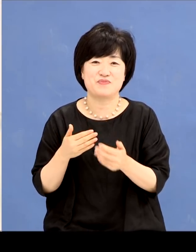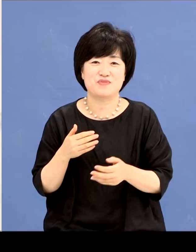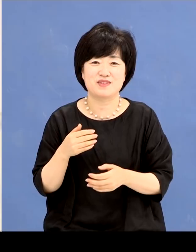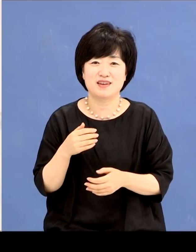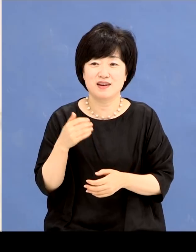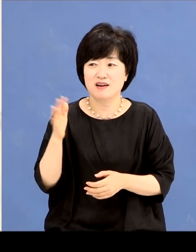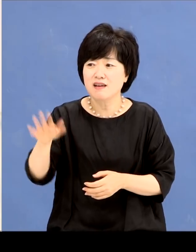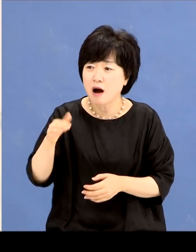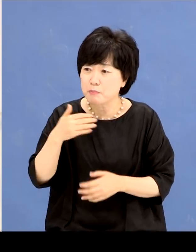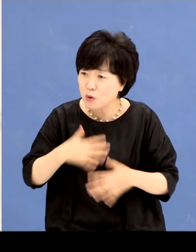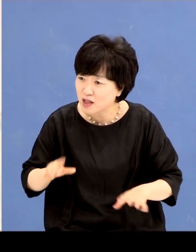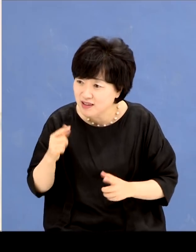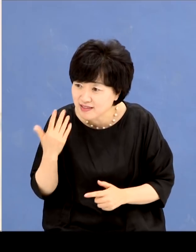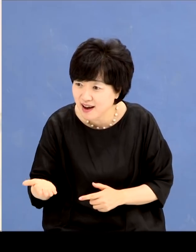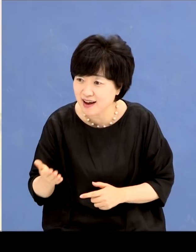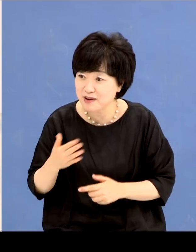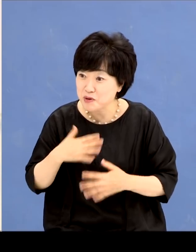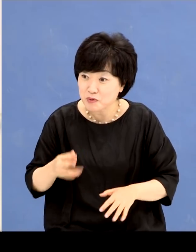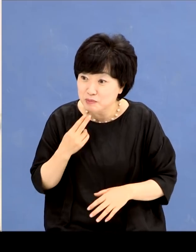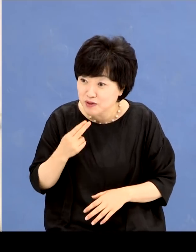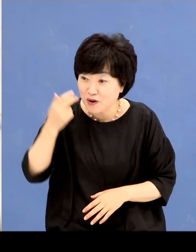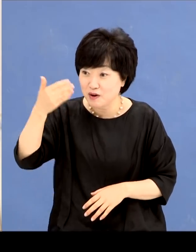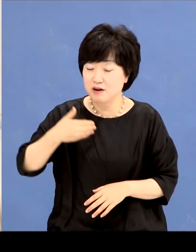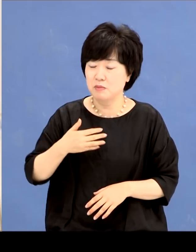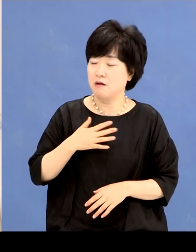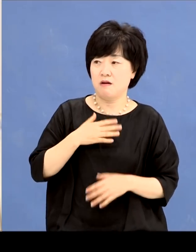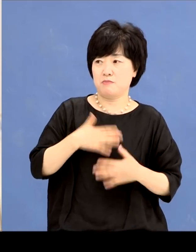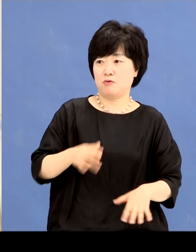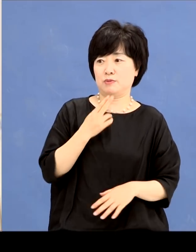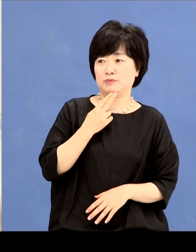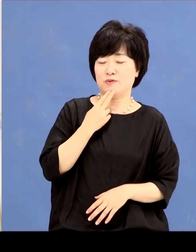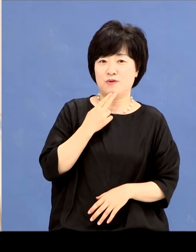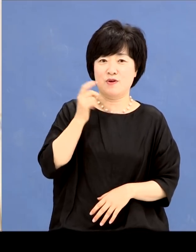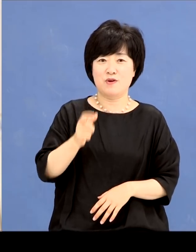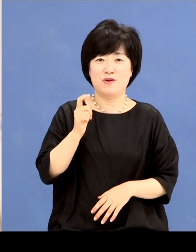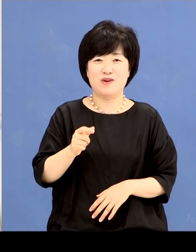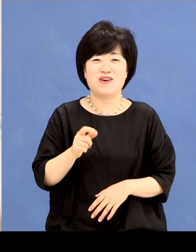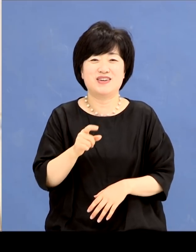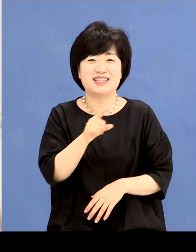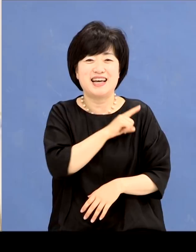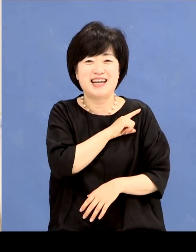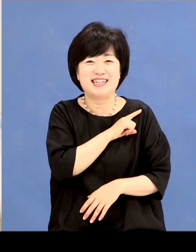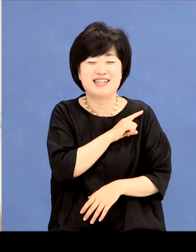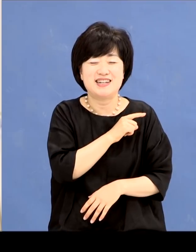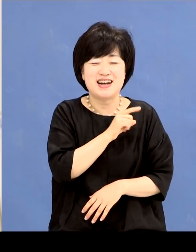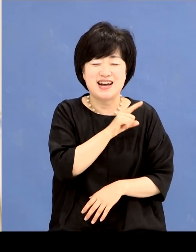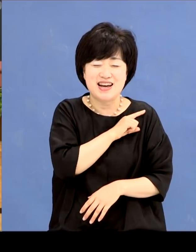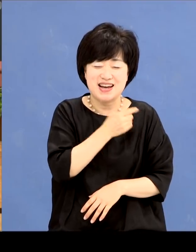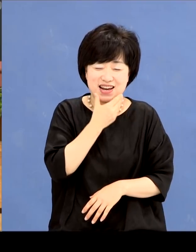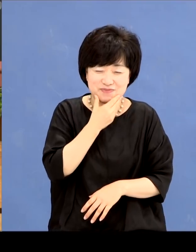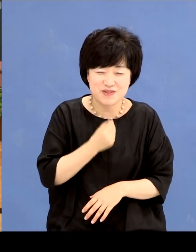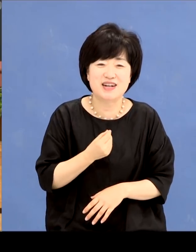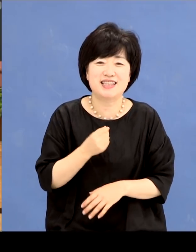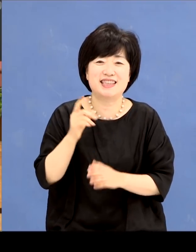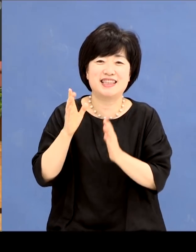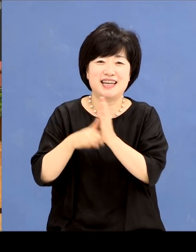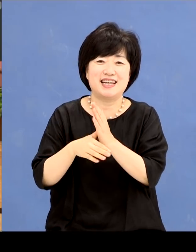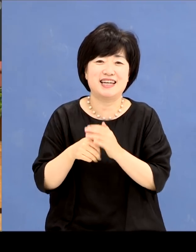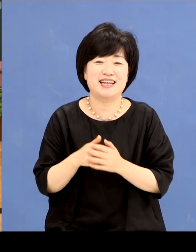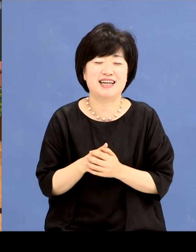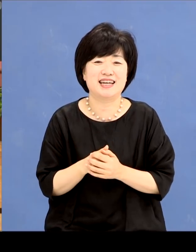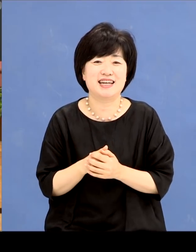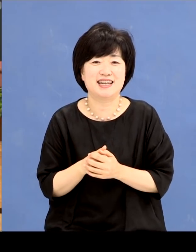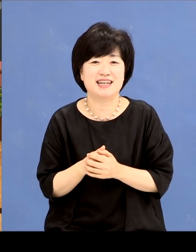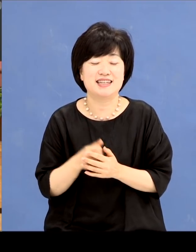뭐 누구는 피곤하지 않냐 이렇게 얘기를 하는데 아니에요. 저는 제 생에 정말 처음으로 제일 행복했던 순간 중에 하나였던 그러다 이제